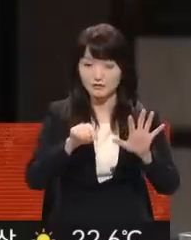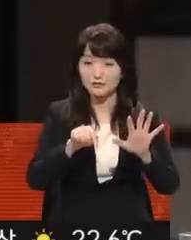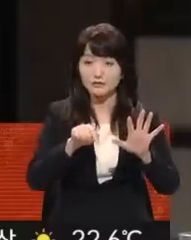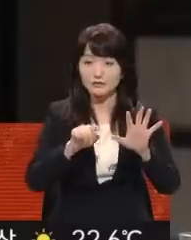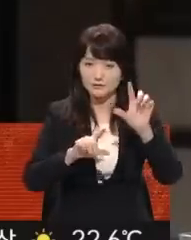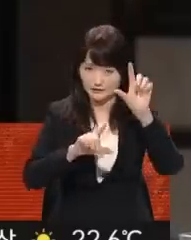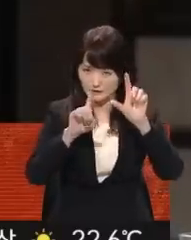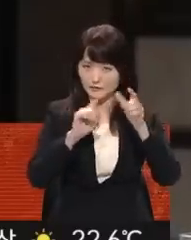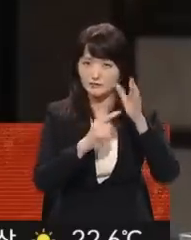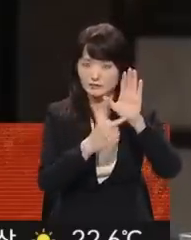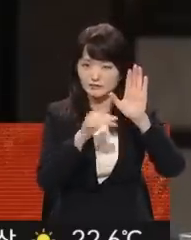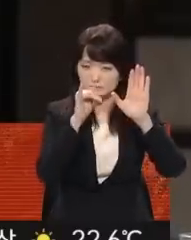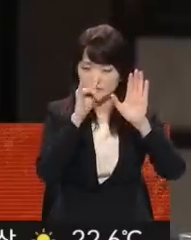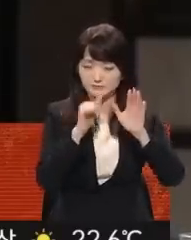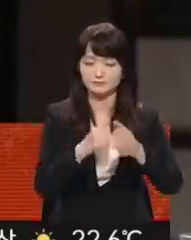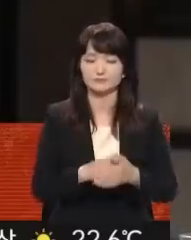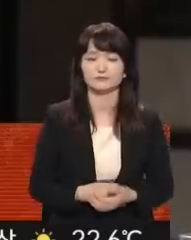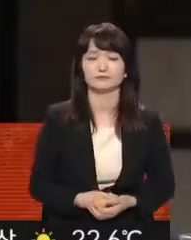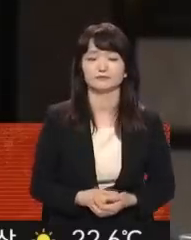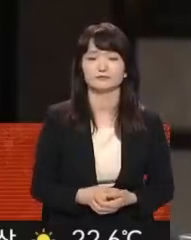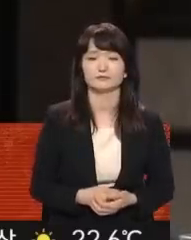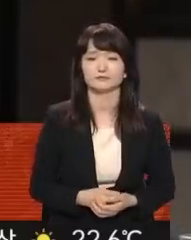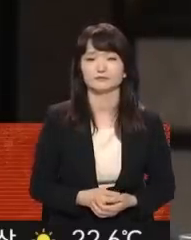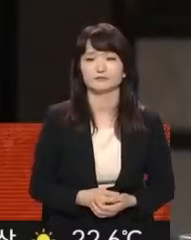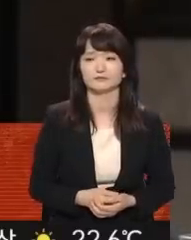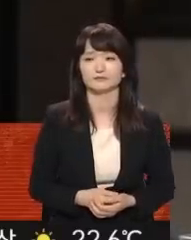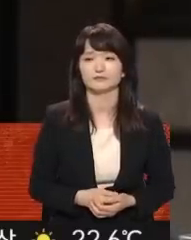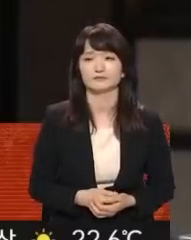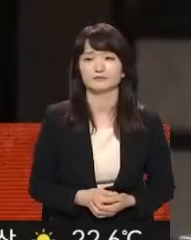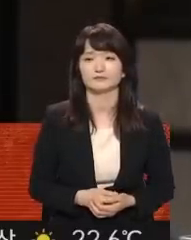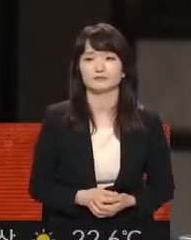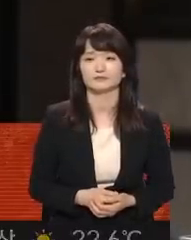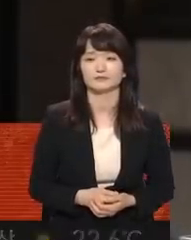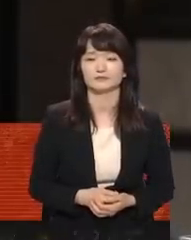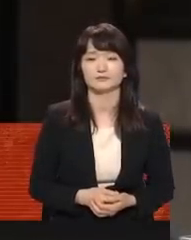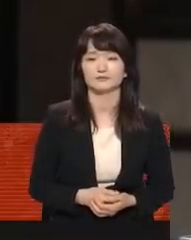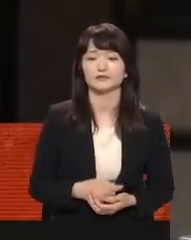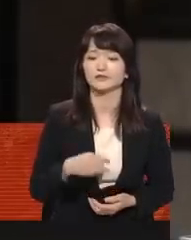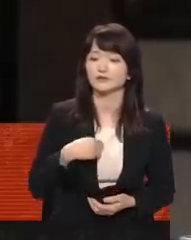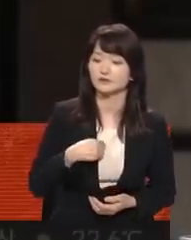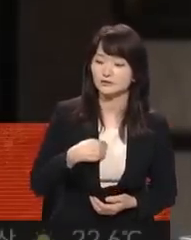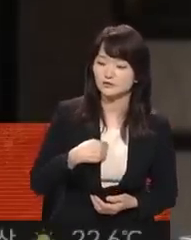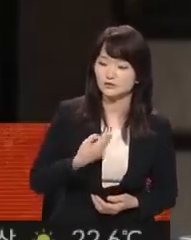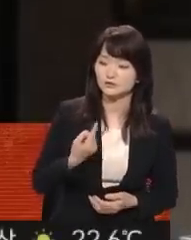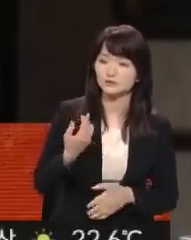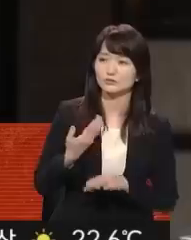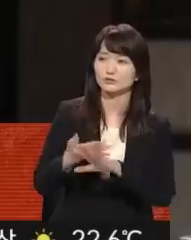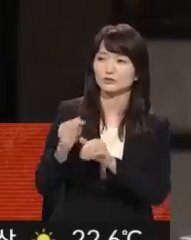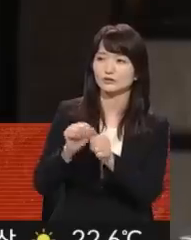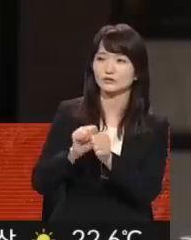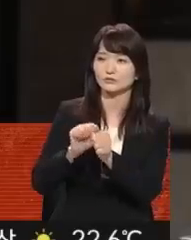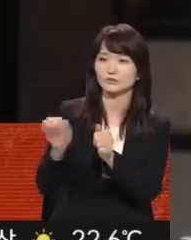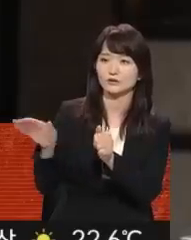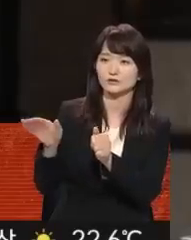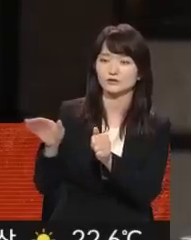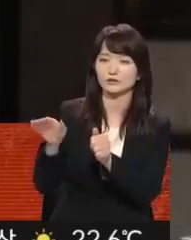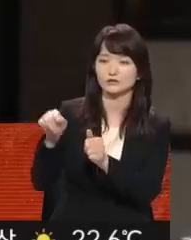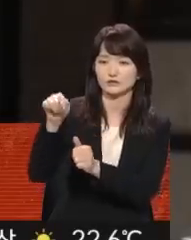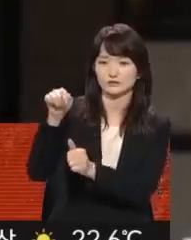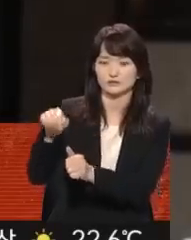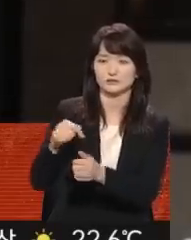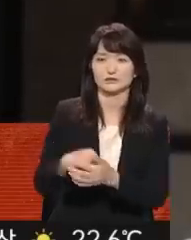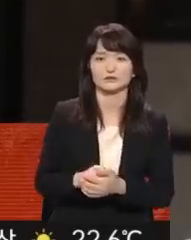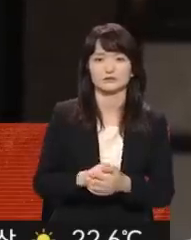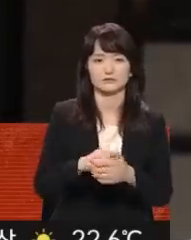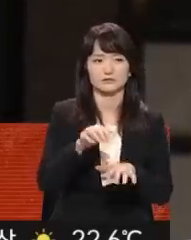상징성이 있어요 아까 말씀하셨던 대로 셀프 시켜 버리는 거죠 그러니까 이제 그 안에 들어가서 간식도